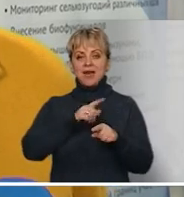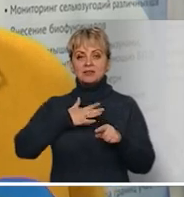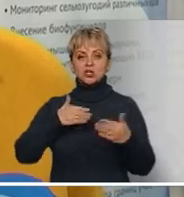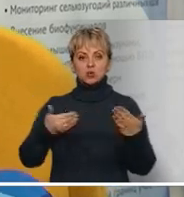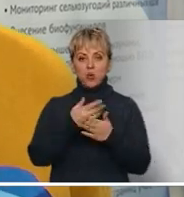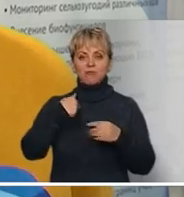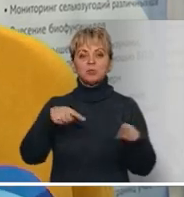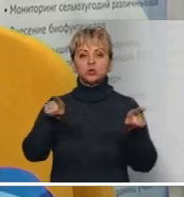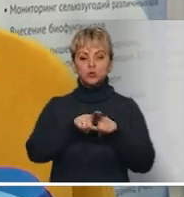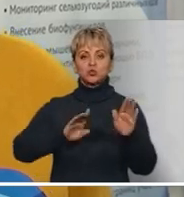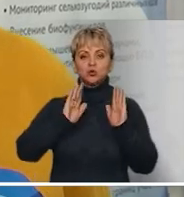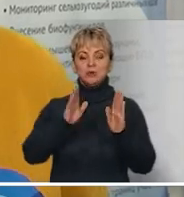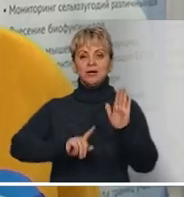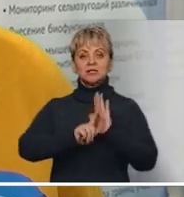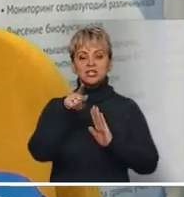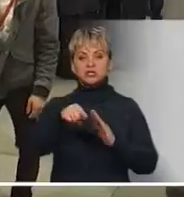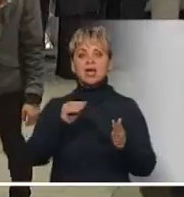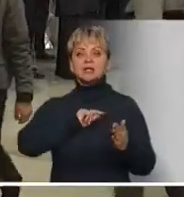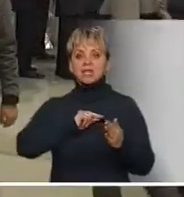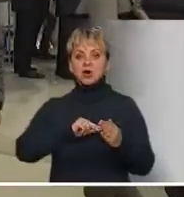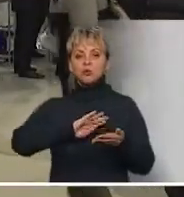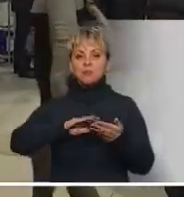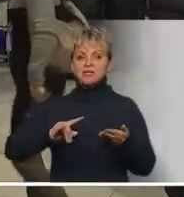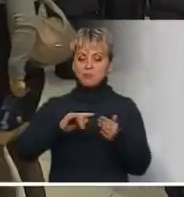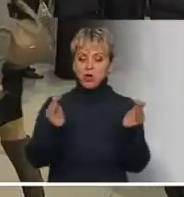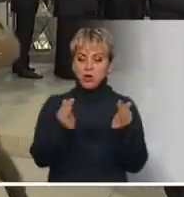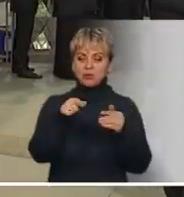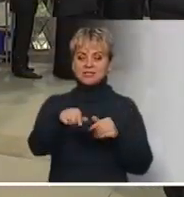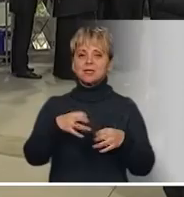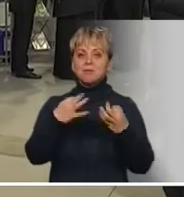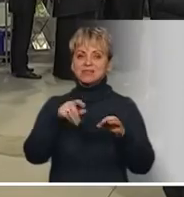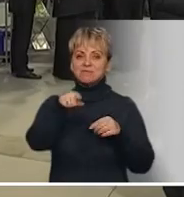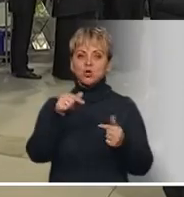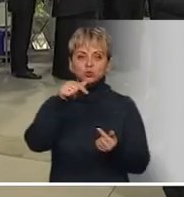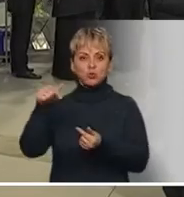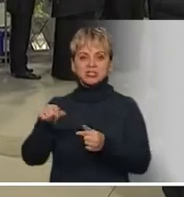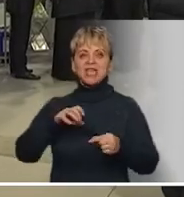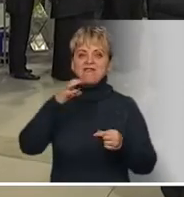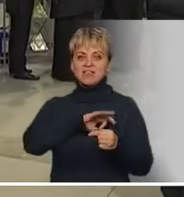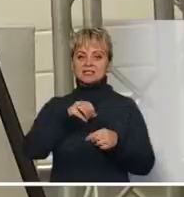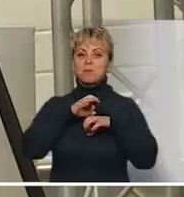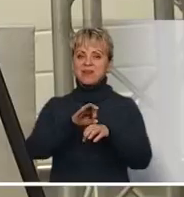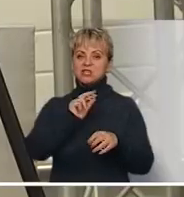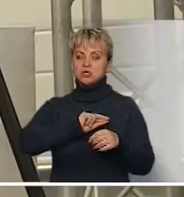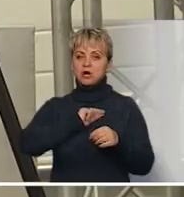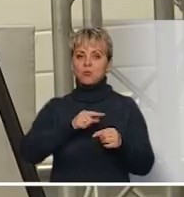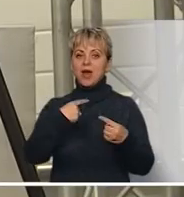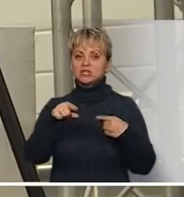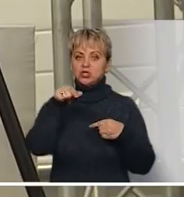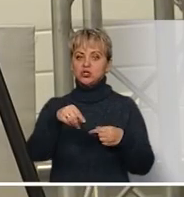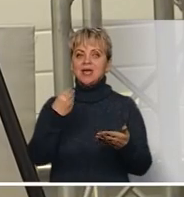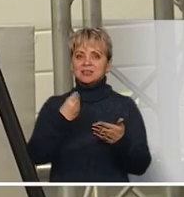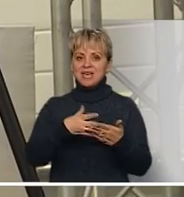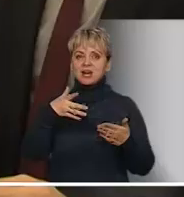они новые, мы их тоже только начинаем. Доработанные беспилотники позволяют более точечно и эффективно проводить работу,